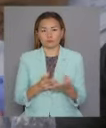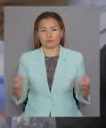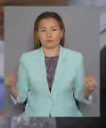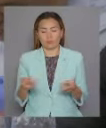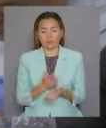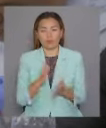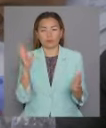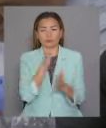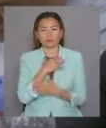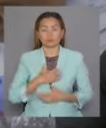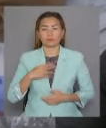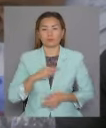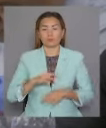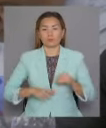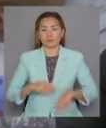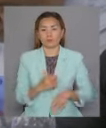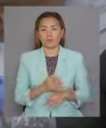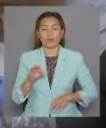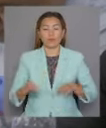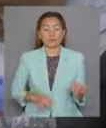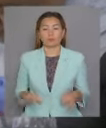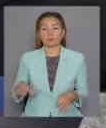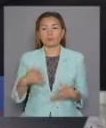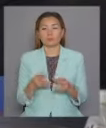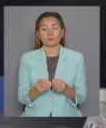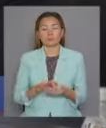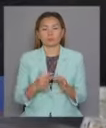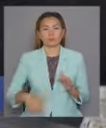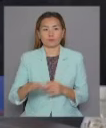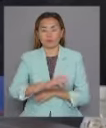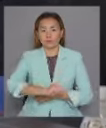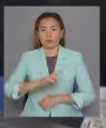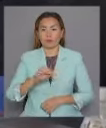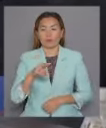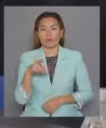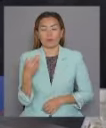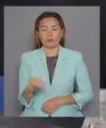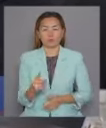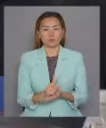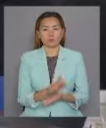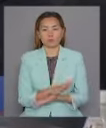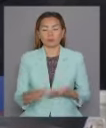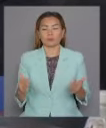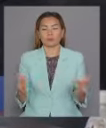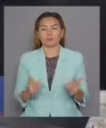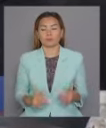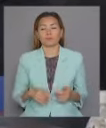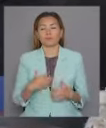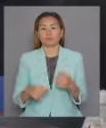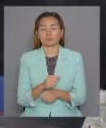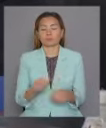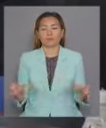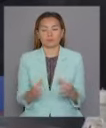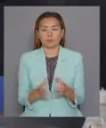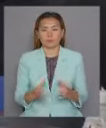имеющая экологическое значение. Архитектура и быт таких сел, как Акистау, Чапай, не должны оставаться незамеченными